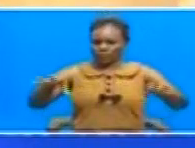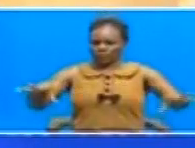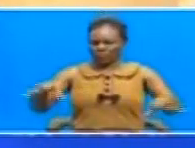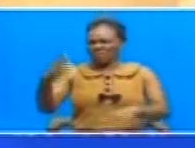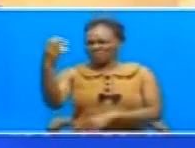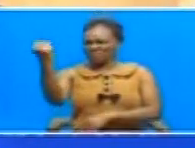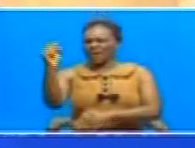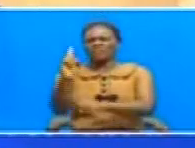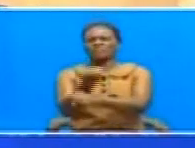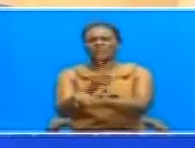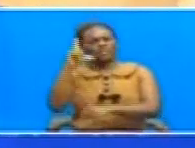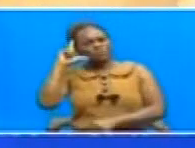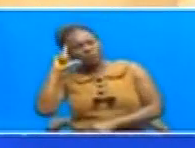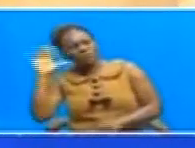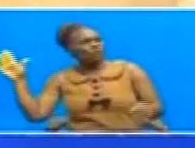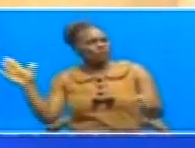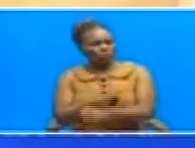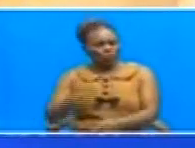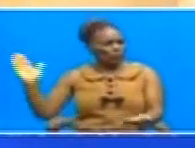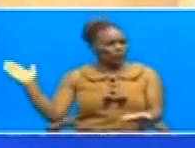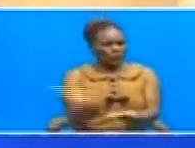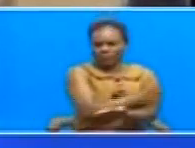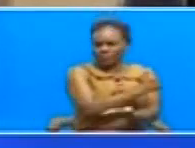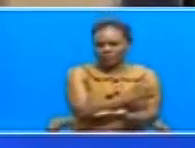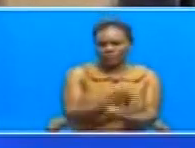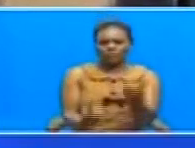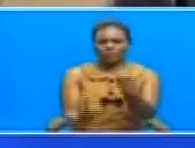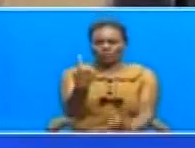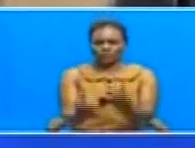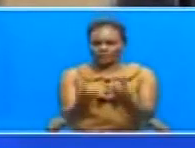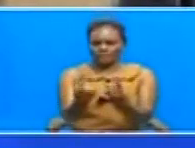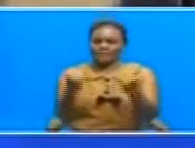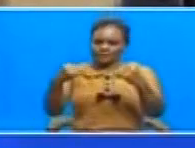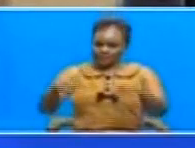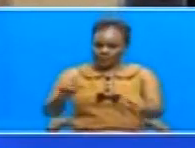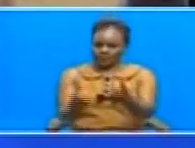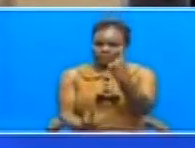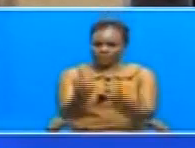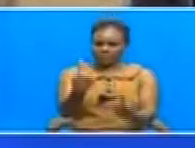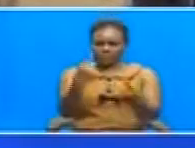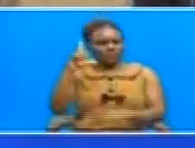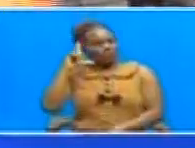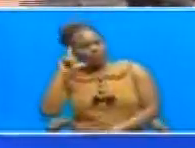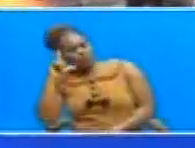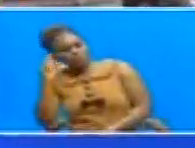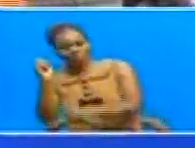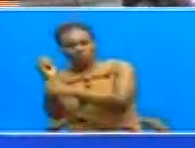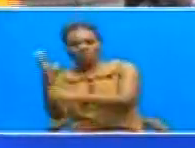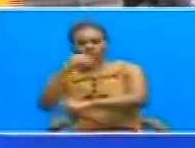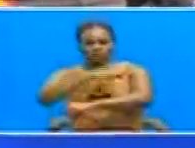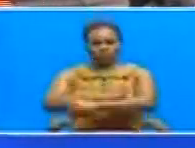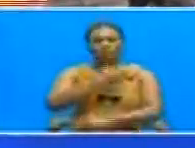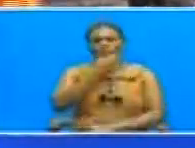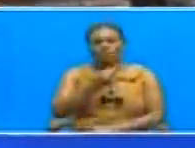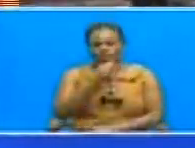kama tano domu yote ilikuwa imepata moto. Jaribio la kuteketeza moto mabweni katika shule ya upili ya